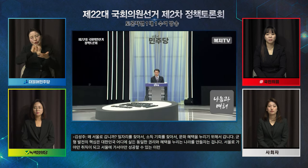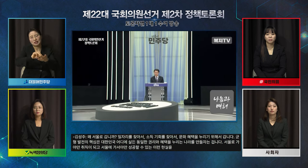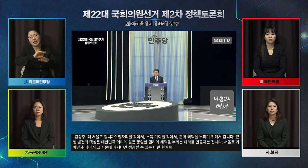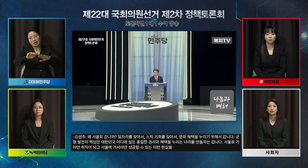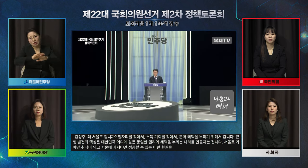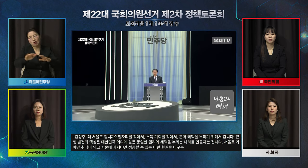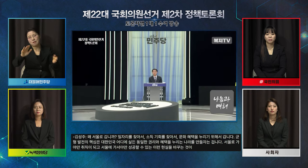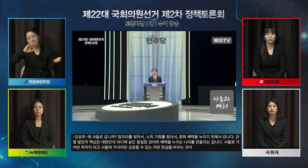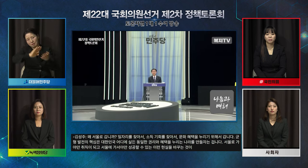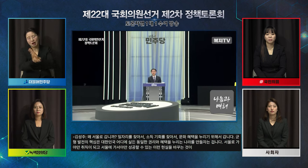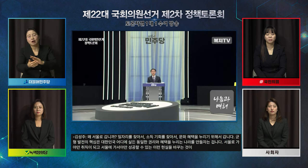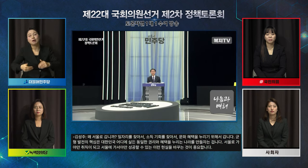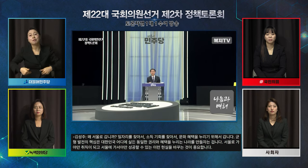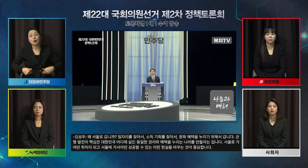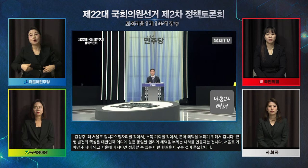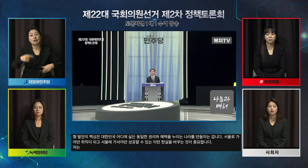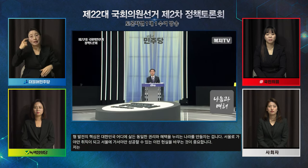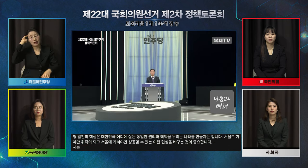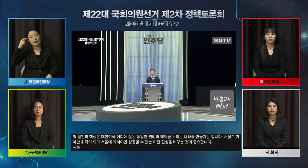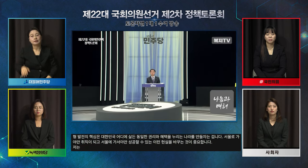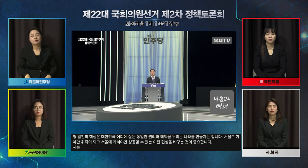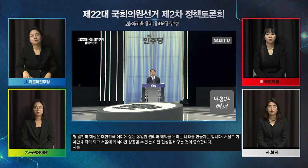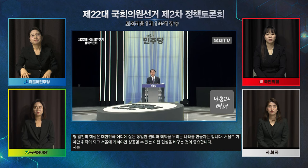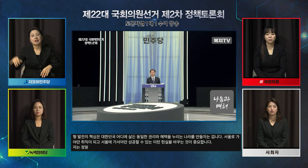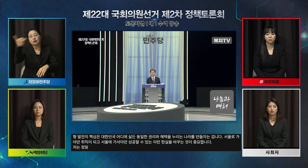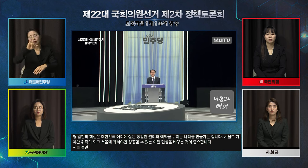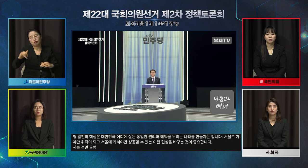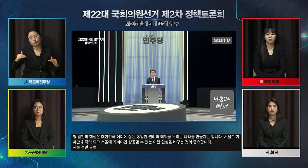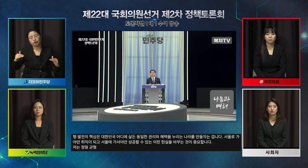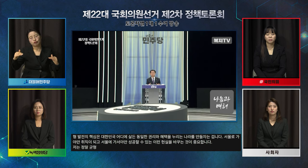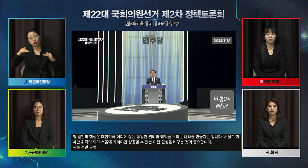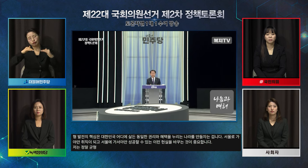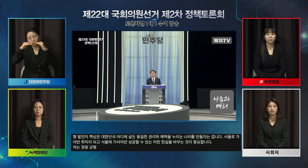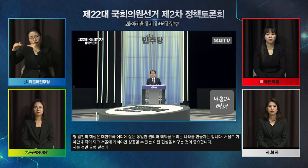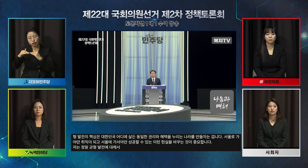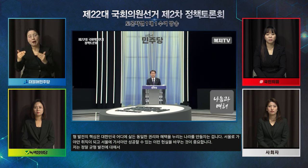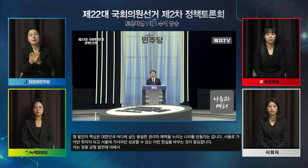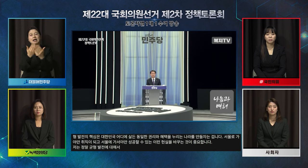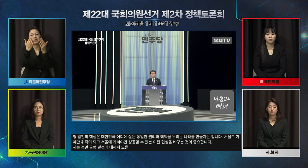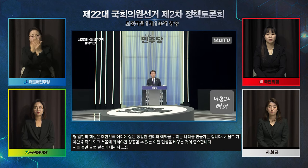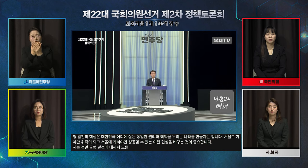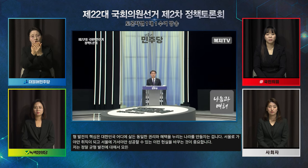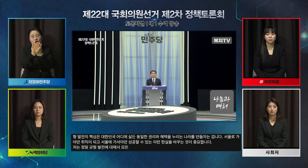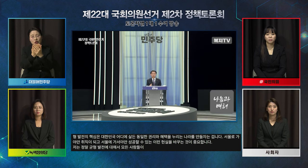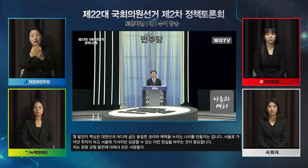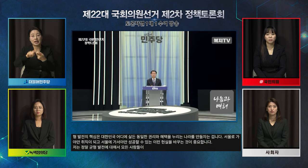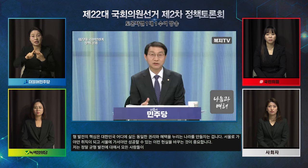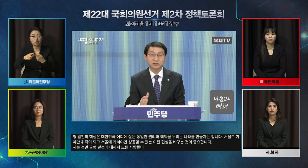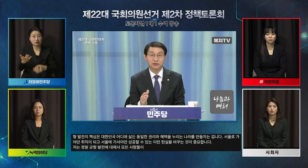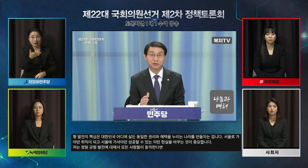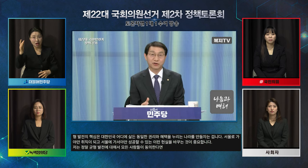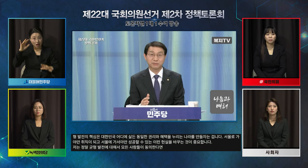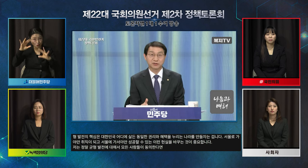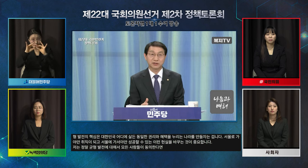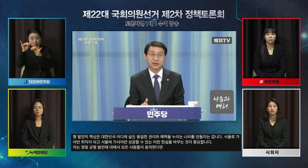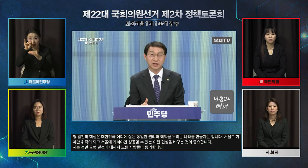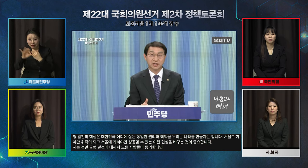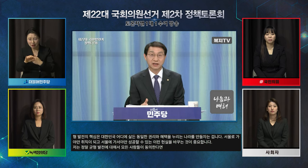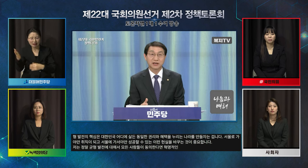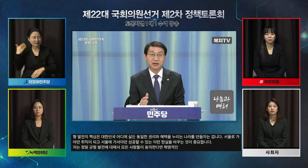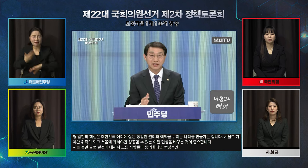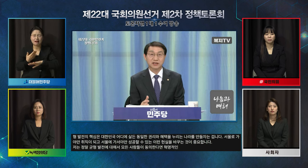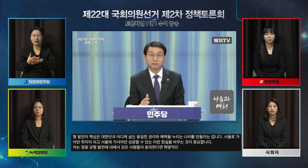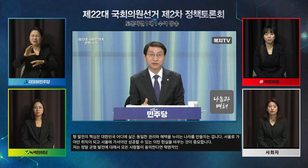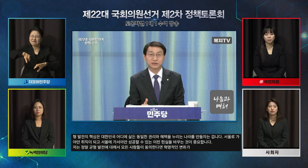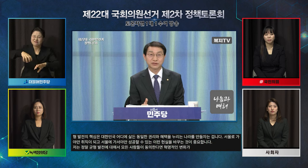중요합니다. 저는 정말 균형 발전에 대해서 모든 사람들이 동의한다면 혁명적인 변화가 필요하다.